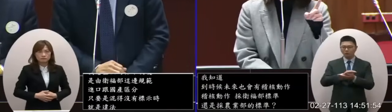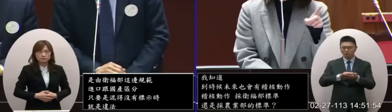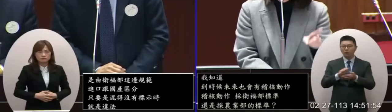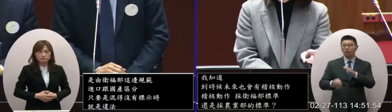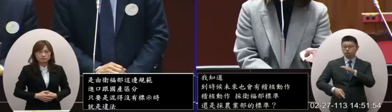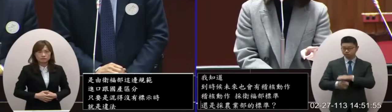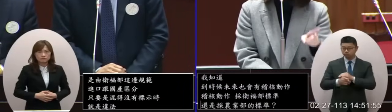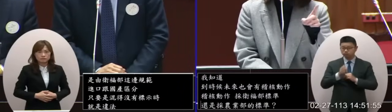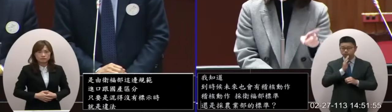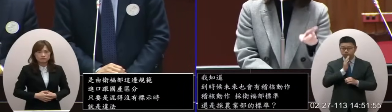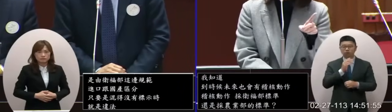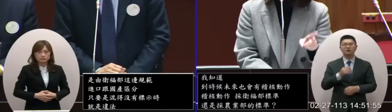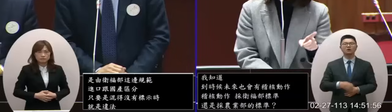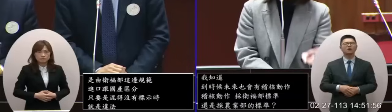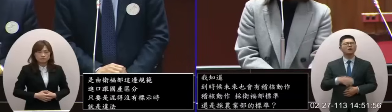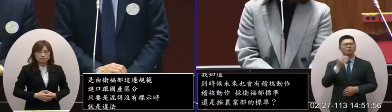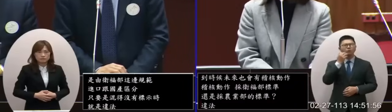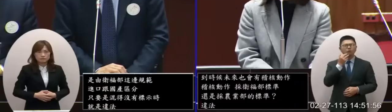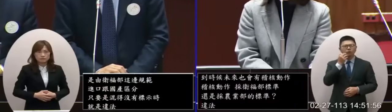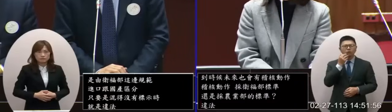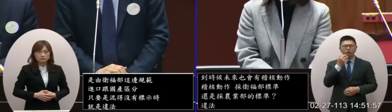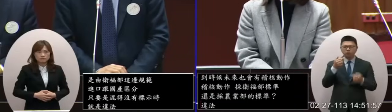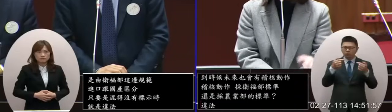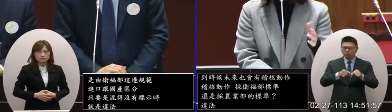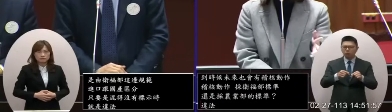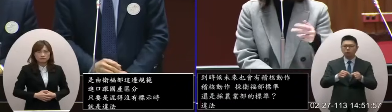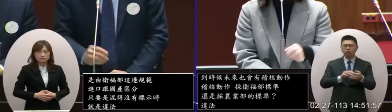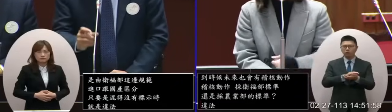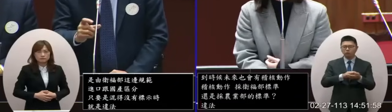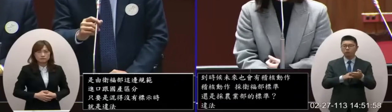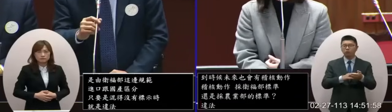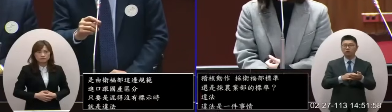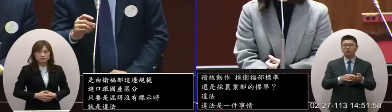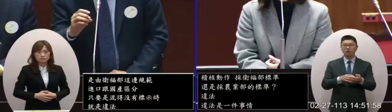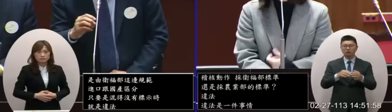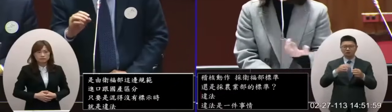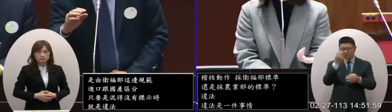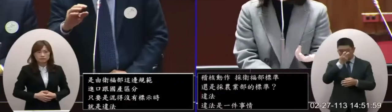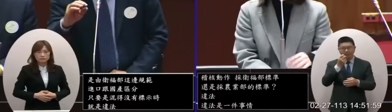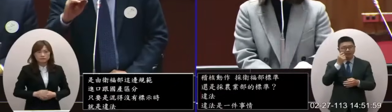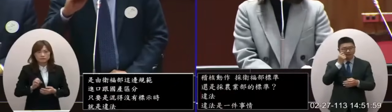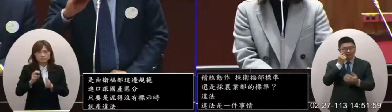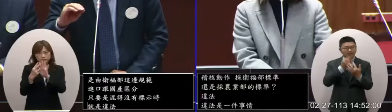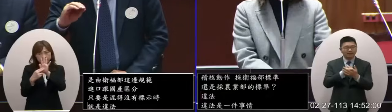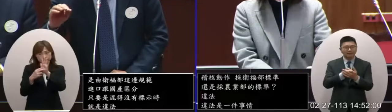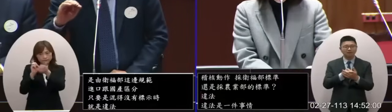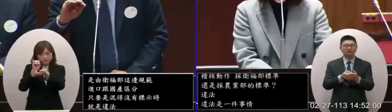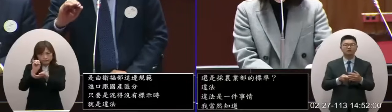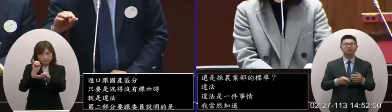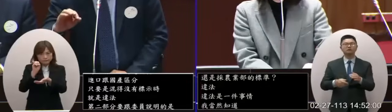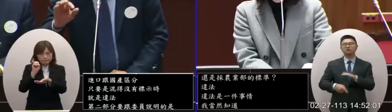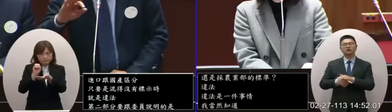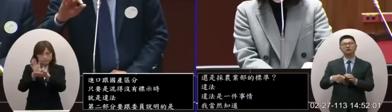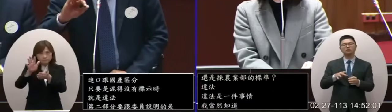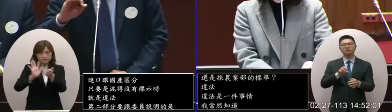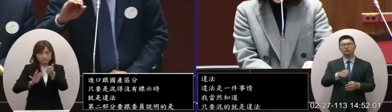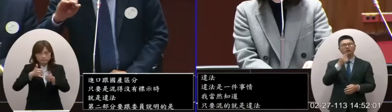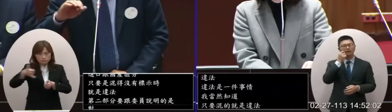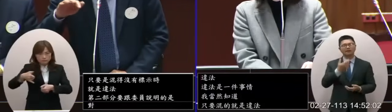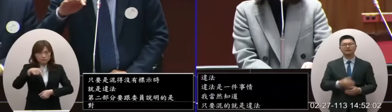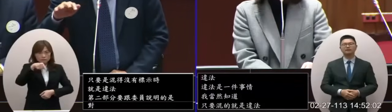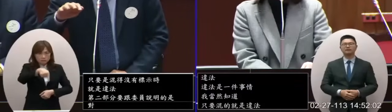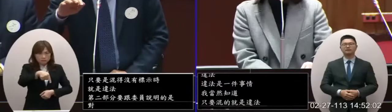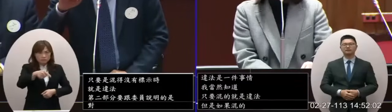是如果混的你没有办法查的时候，那你怎么知道它违法？ 我跟委员说明哈，后市场的查那个